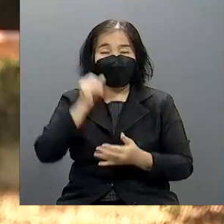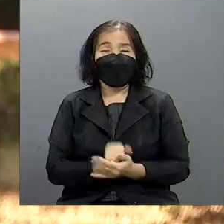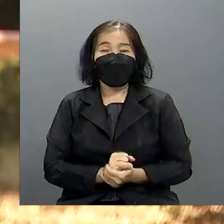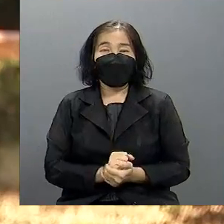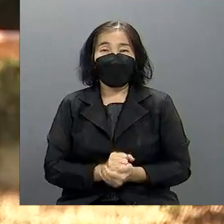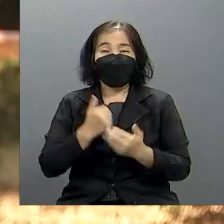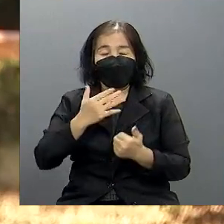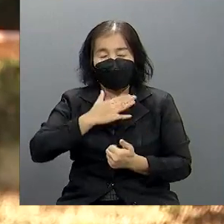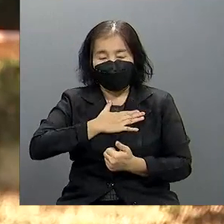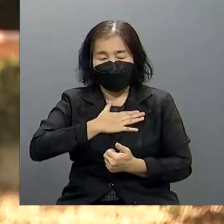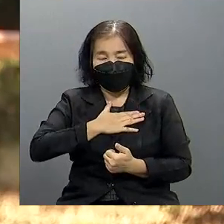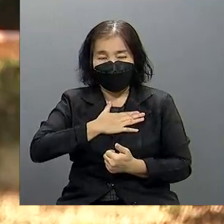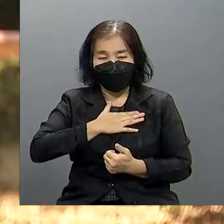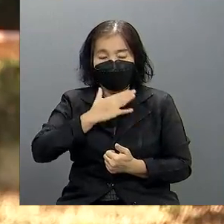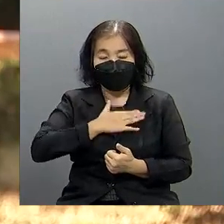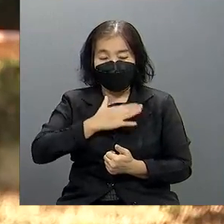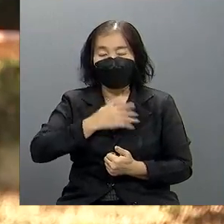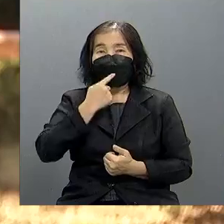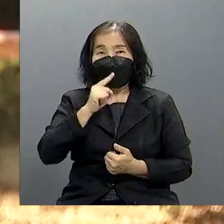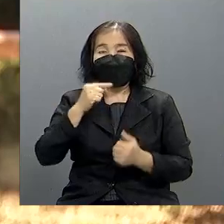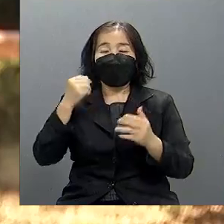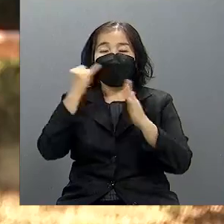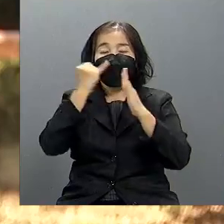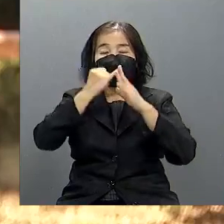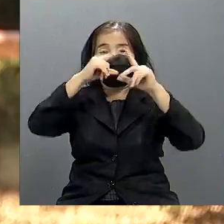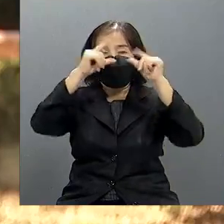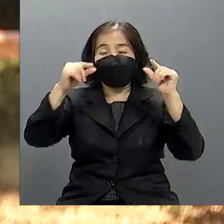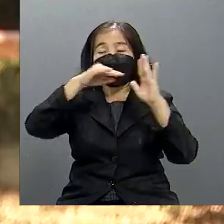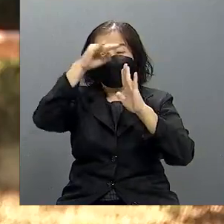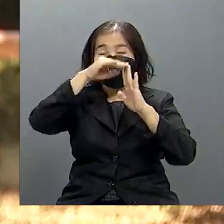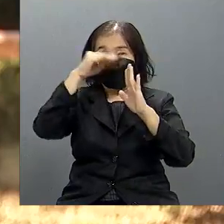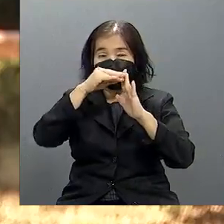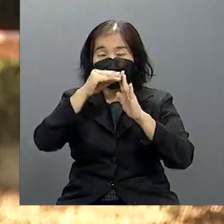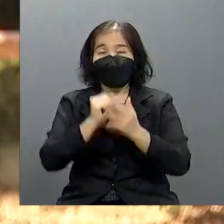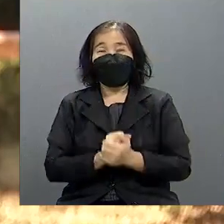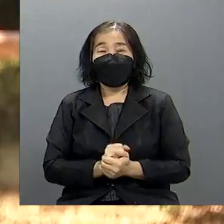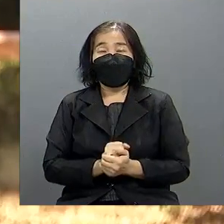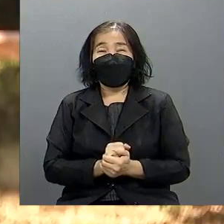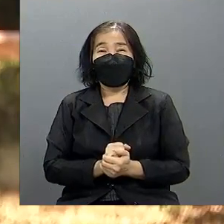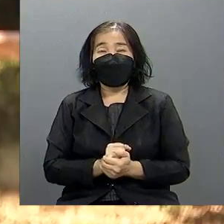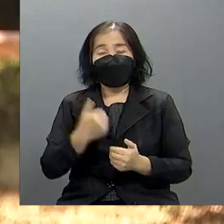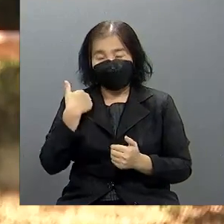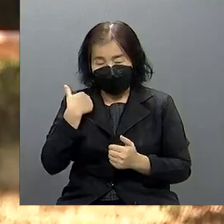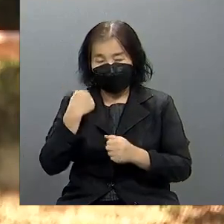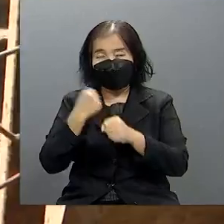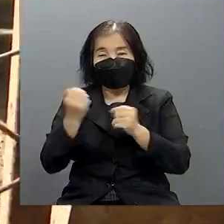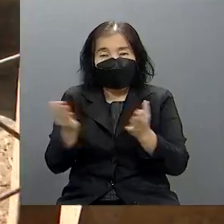เรายังยืนยันว่าเพชรบูรณ์ทีมยางสมาร์ทฟาร์เมอร์ของเราเข้มแข็งครับ